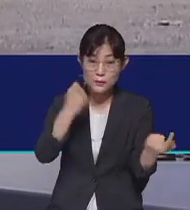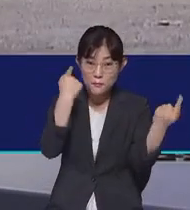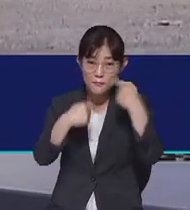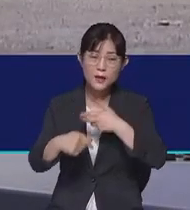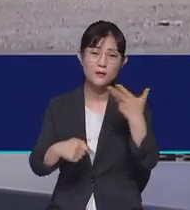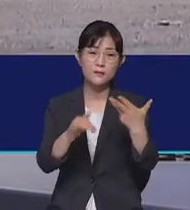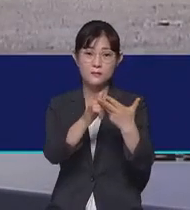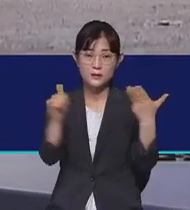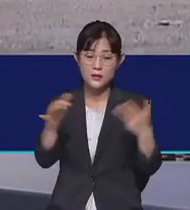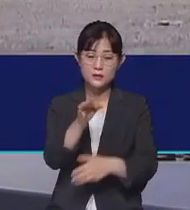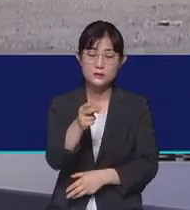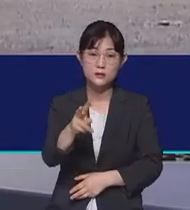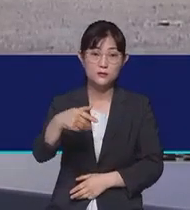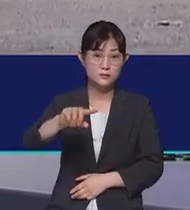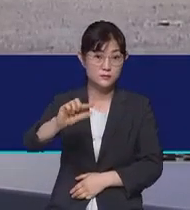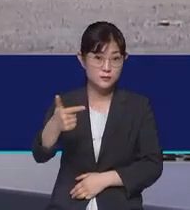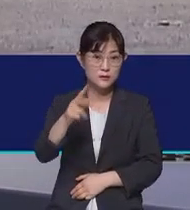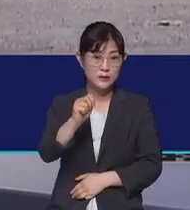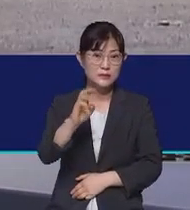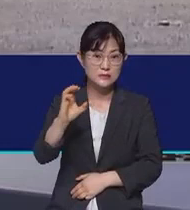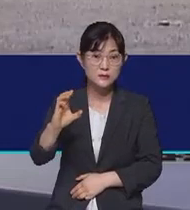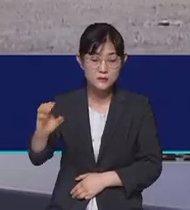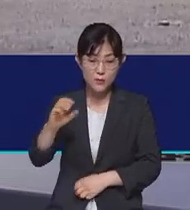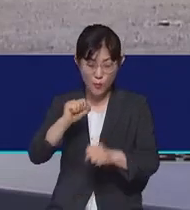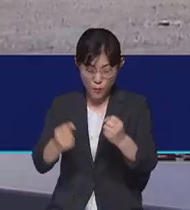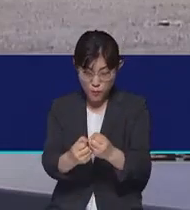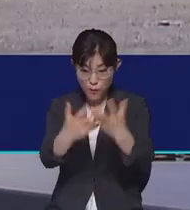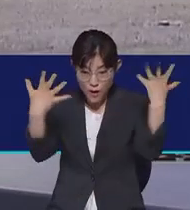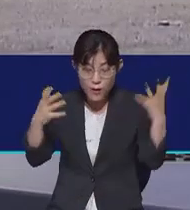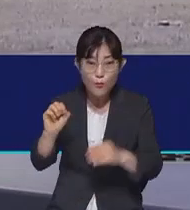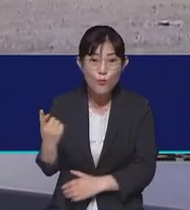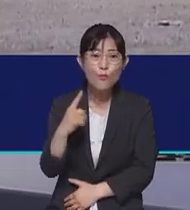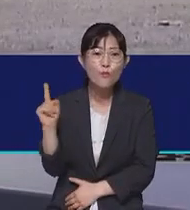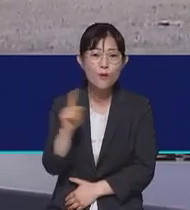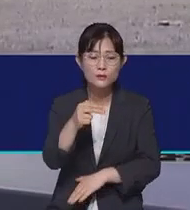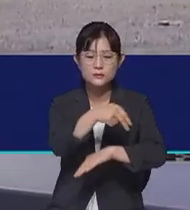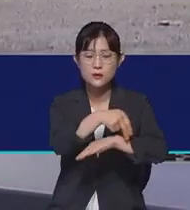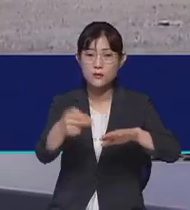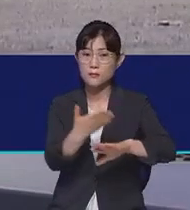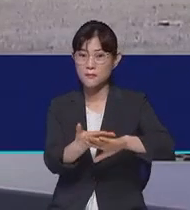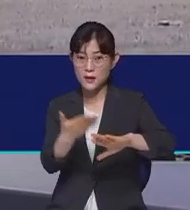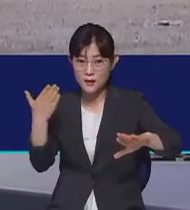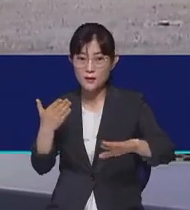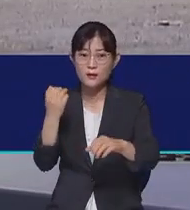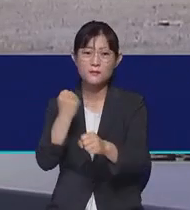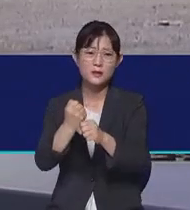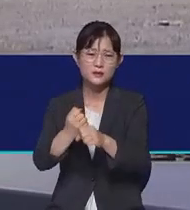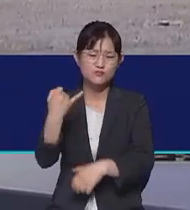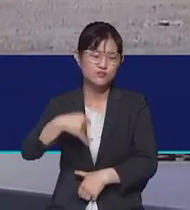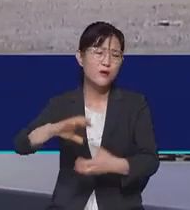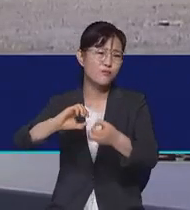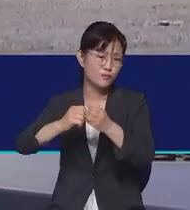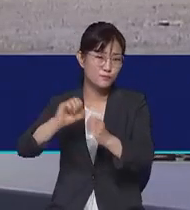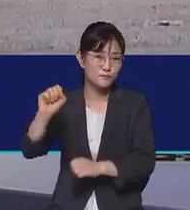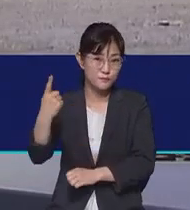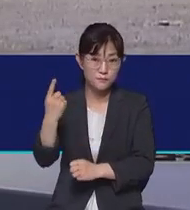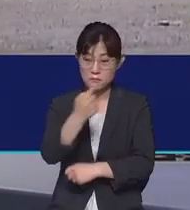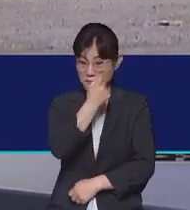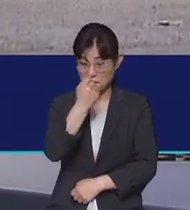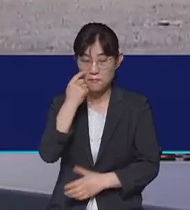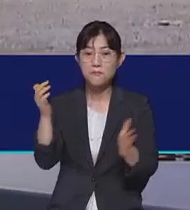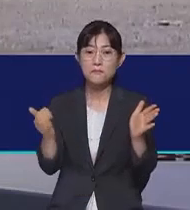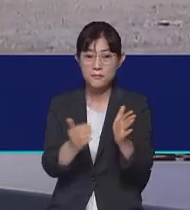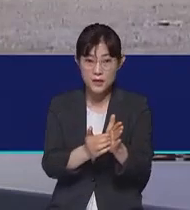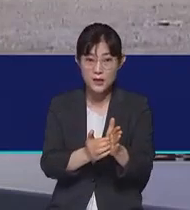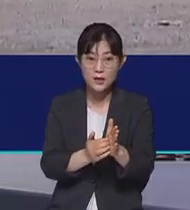8명이라는 여천을 시집 폭발사구는 어처구니 없게도 설계와 다르게 제작된 불량 부품이 원인인 걸로 확인됐습니다 저희